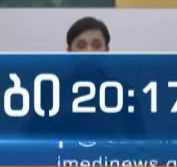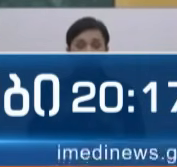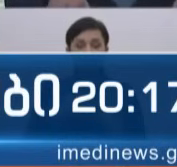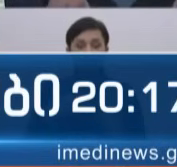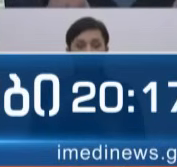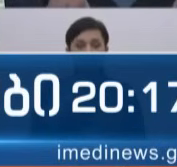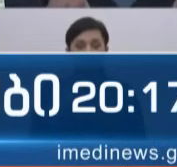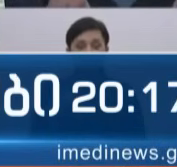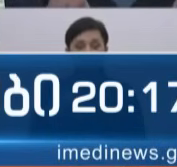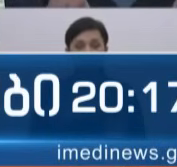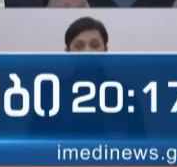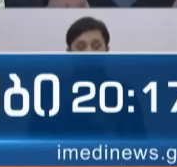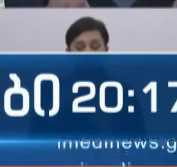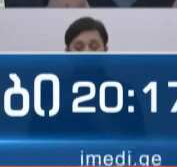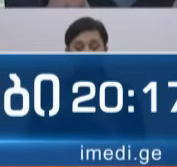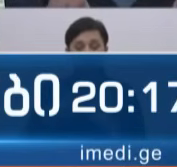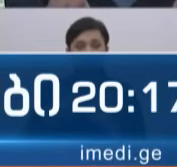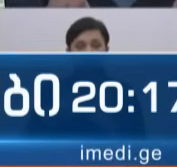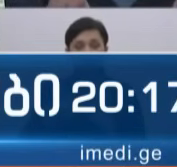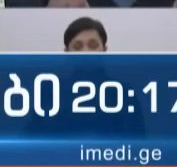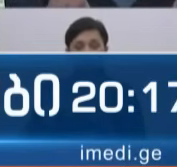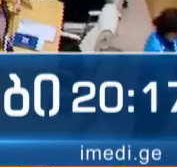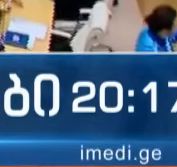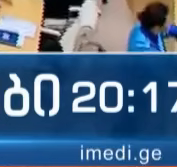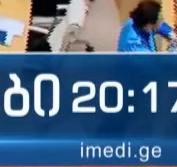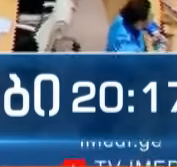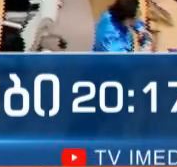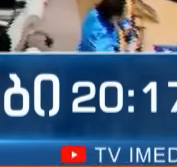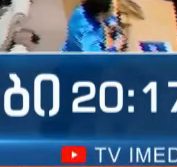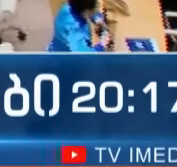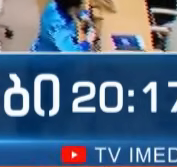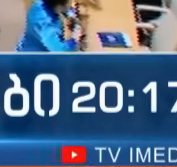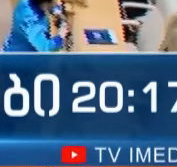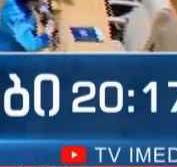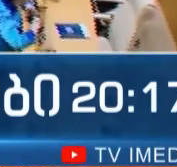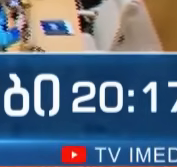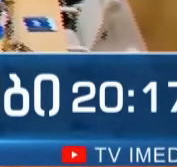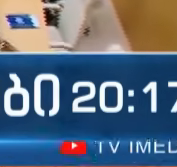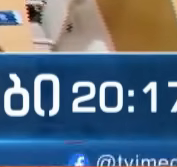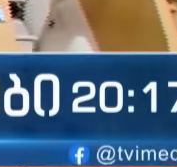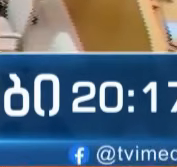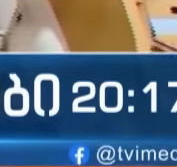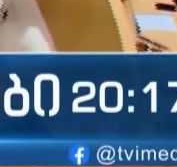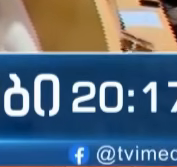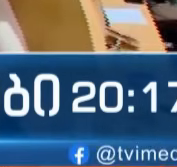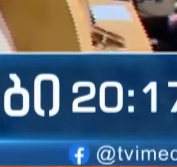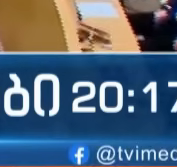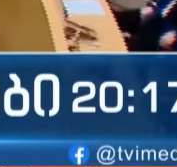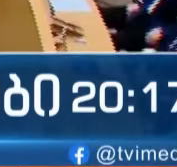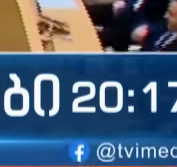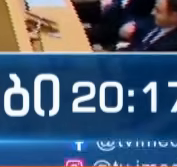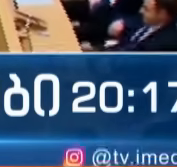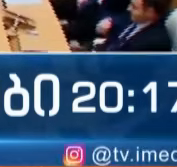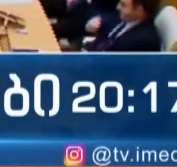მილიარდი ლარიდან 28.7 მილიარდ ლარამდე გაიზარდა. Ახალი სამთავრობო პროგრამის დაწერამდე მომავალი 10 თვის